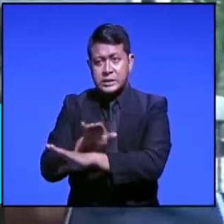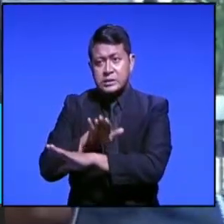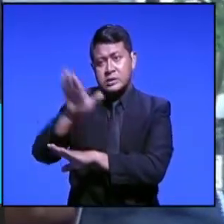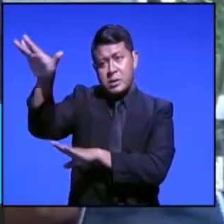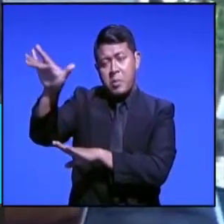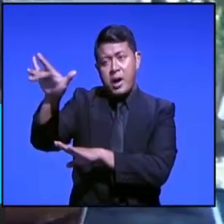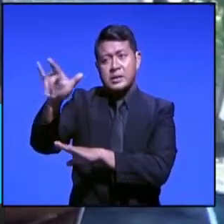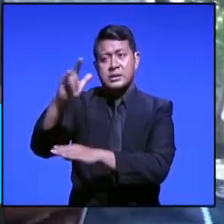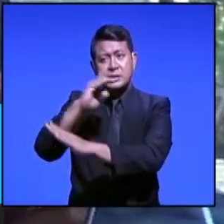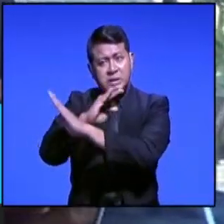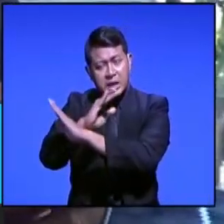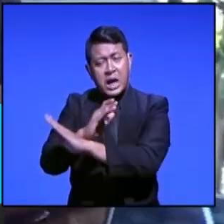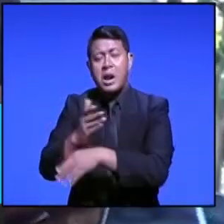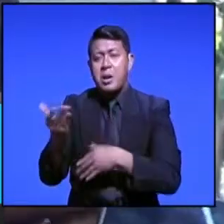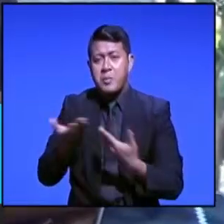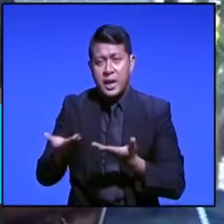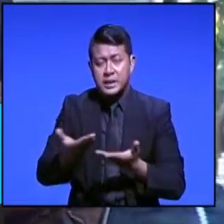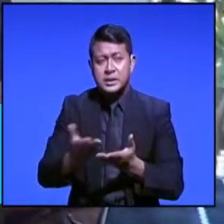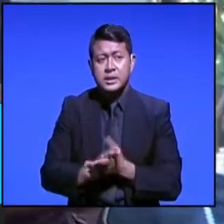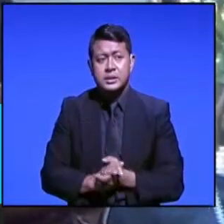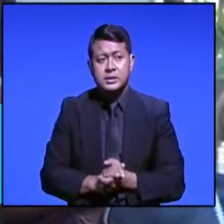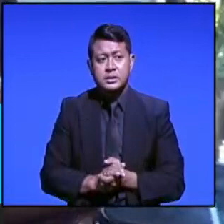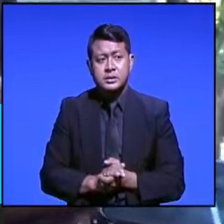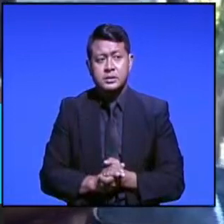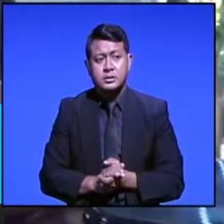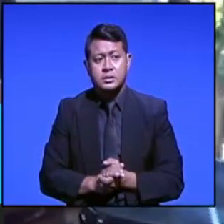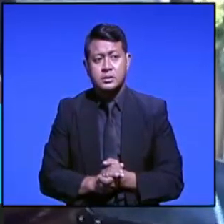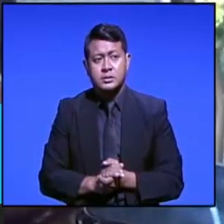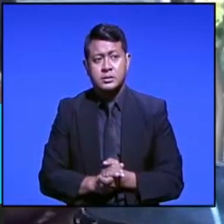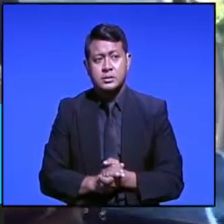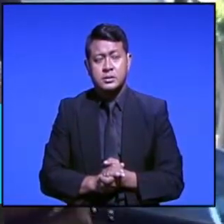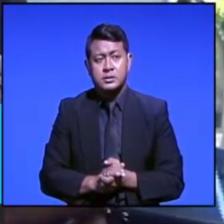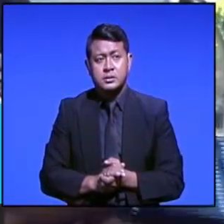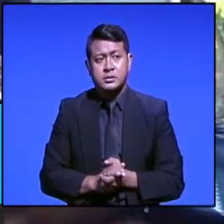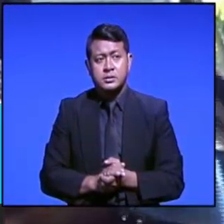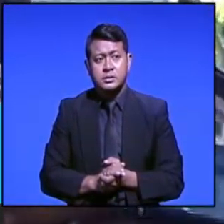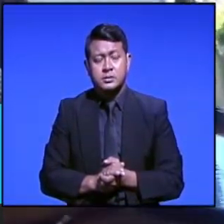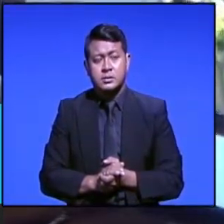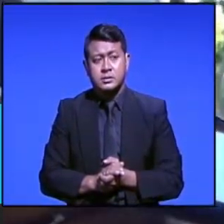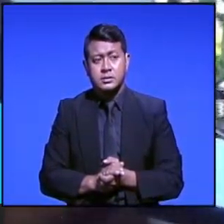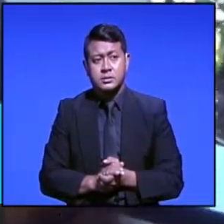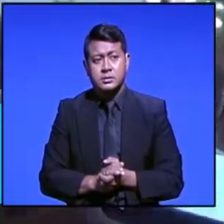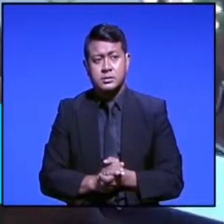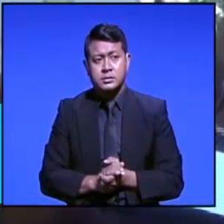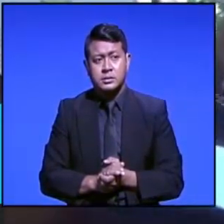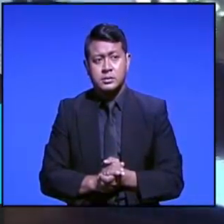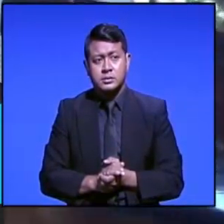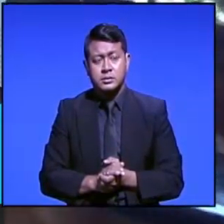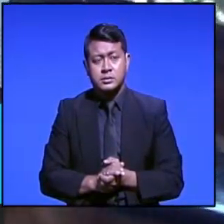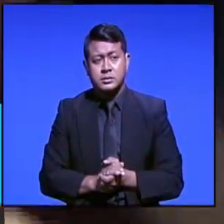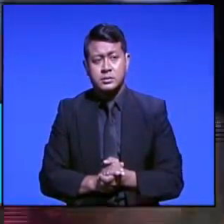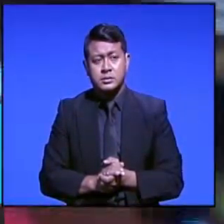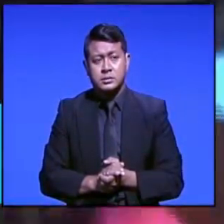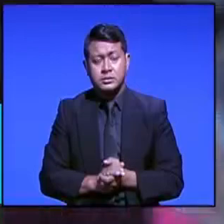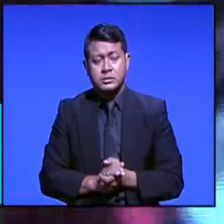Saksi pun banyak juga yang dicekal. Ketika diperiksa tidak jadi tersangka, tidak ada alat bukti,